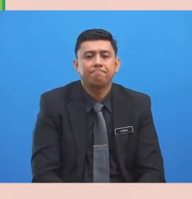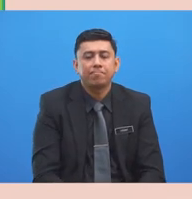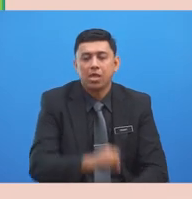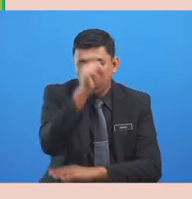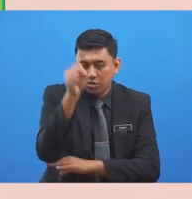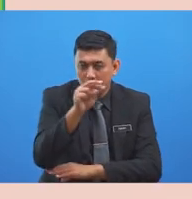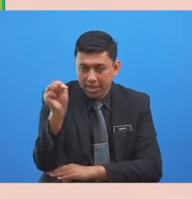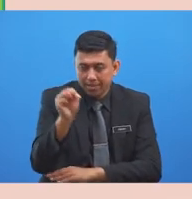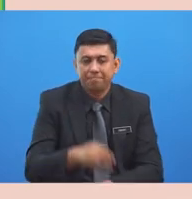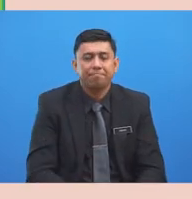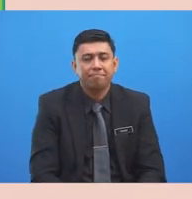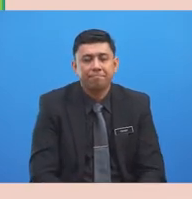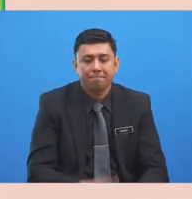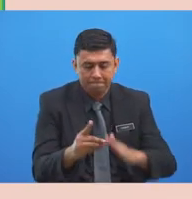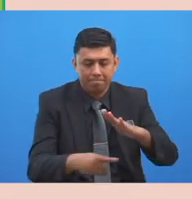Soalan,